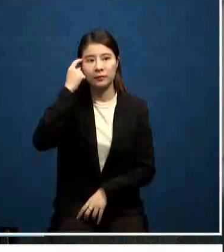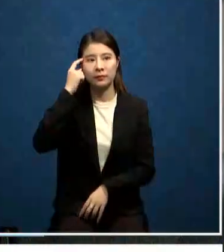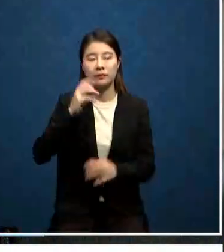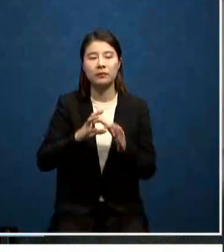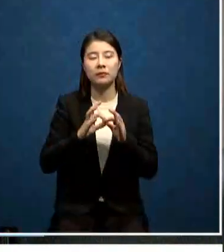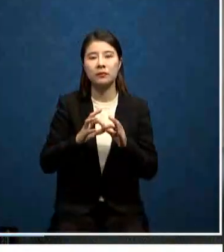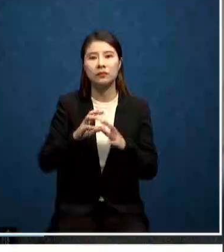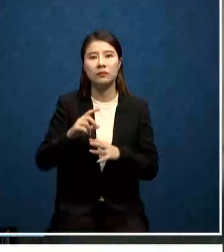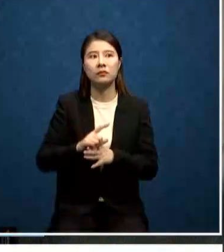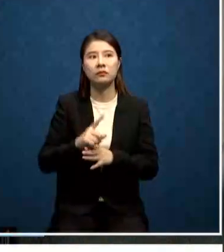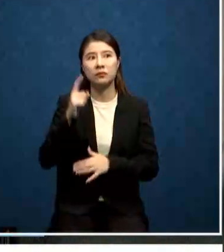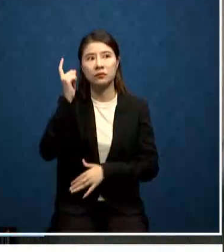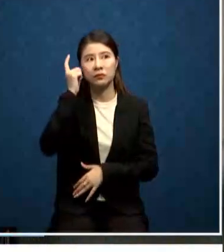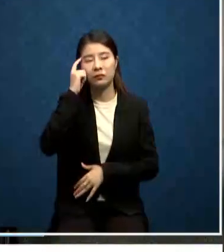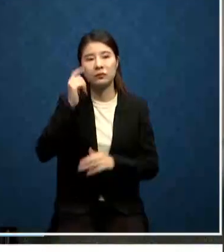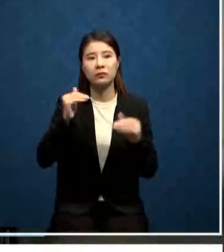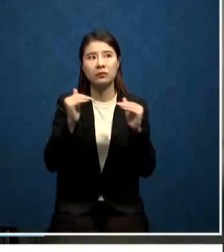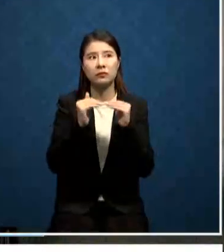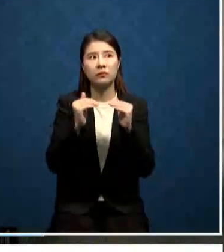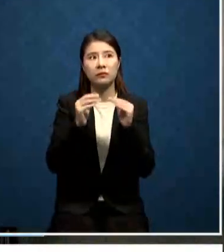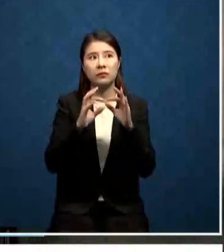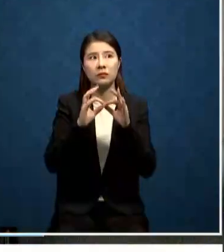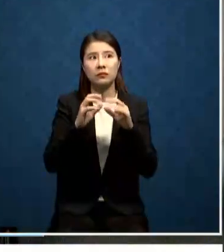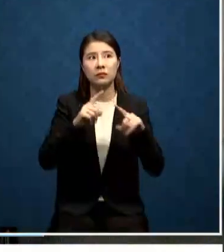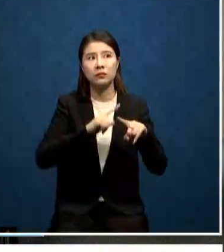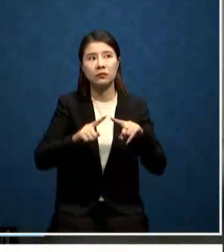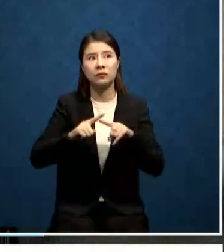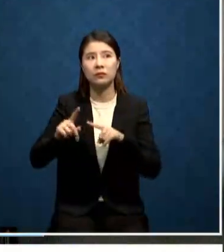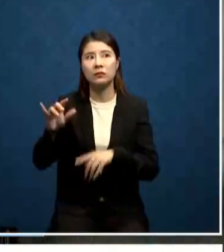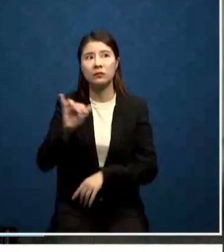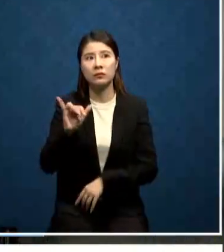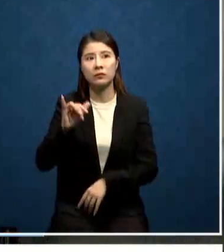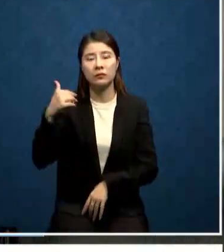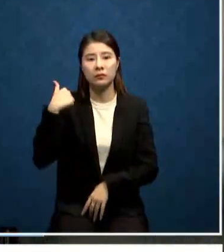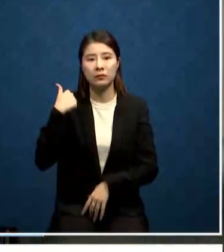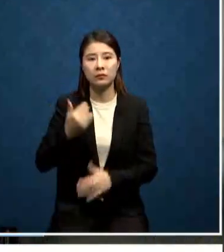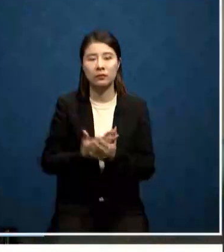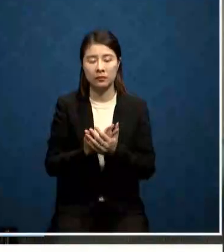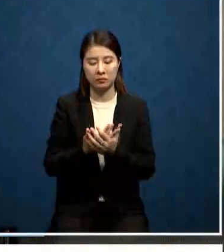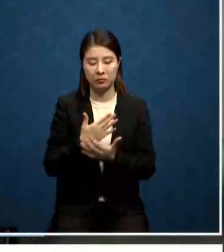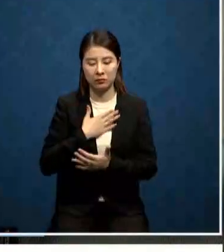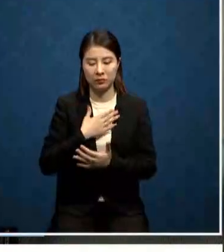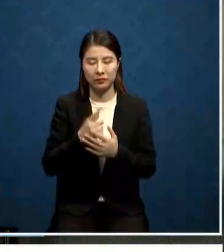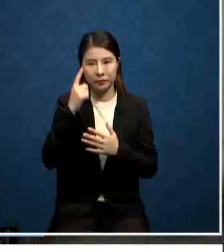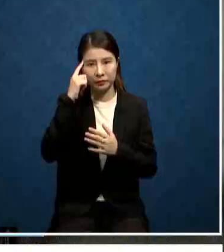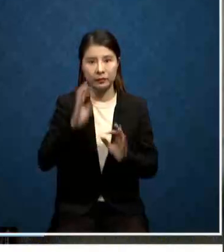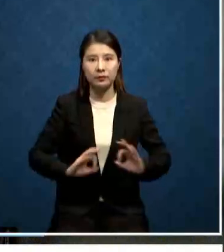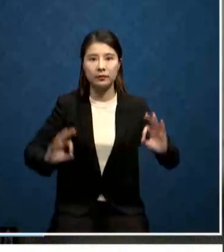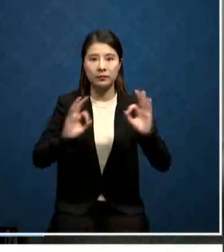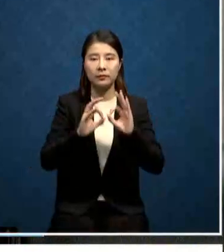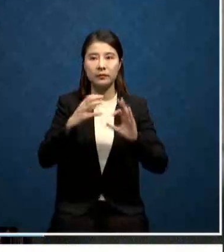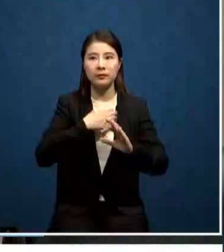ธิในขอบเขตที่ไม่กว้างขวางต่างๆเนี่ยเพราะนั้นเนี่ยเรื่องนี้ผมคิดว่าเป็นเรื่องที่สำคัญและจะช่ว